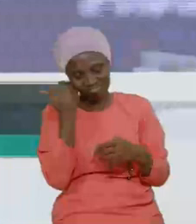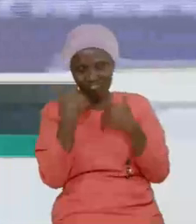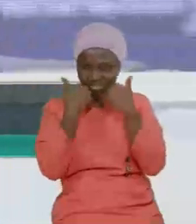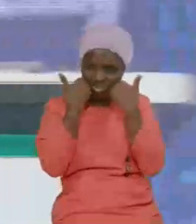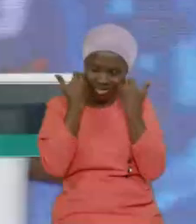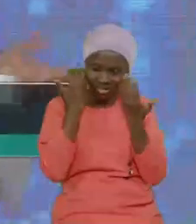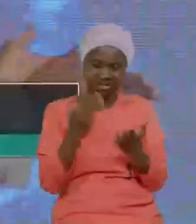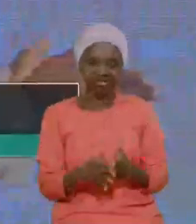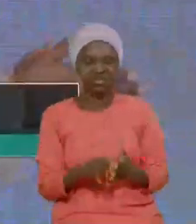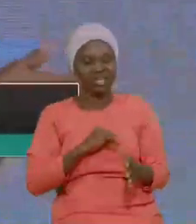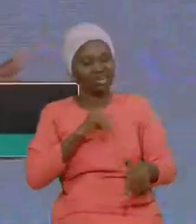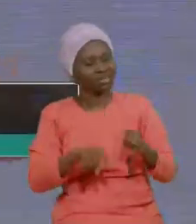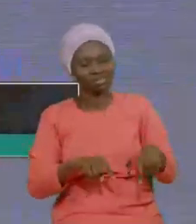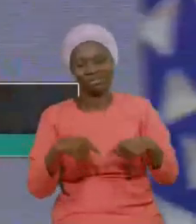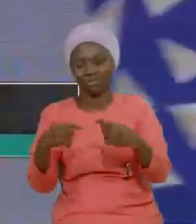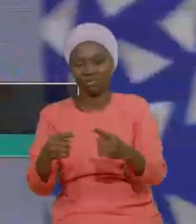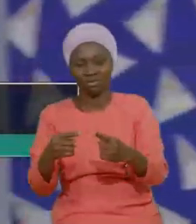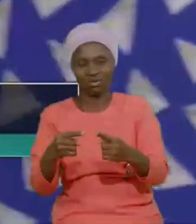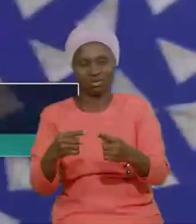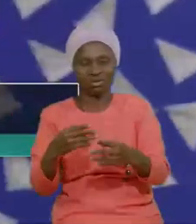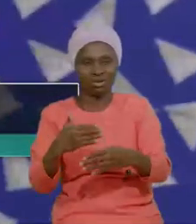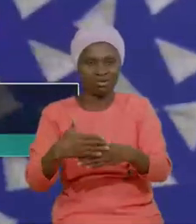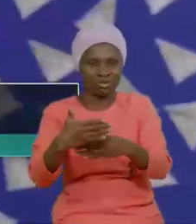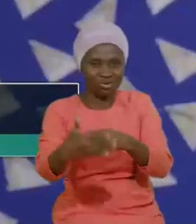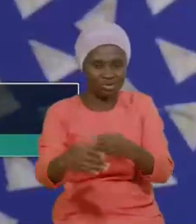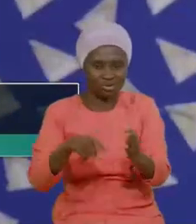Oh, je suis timide.